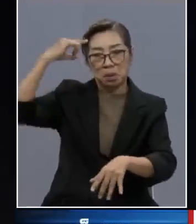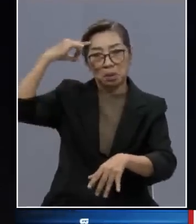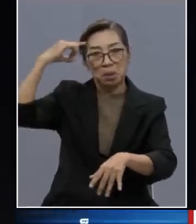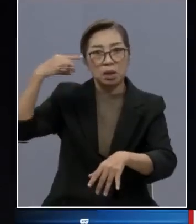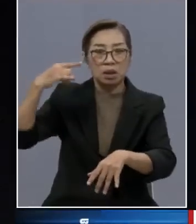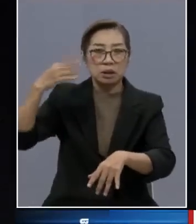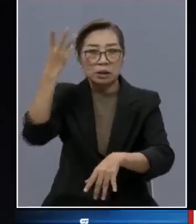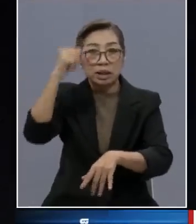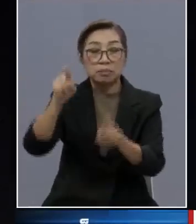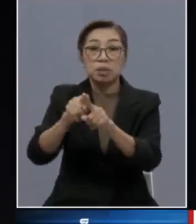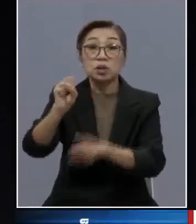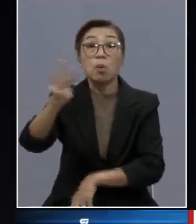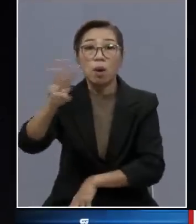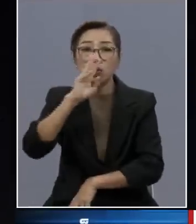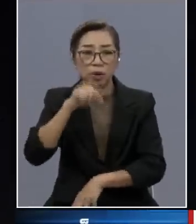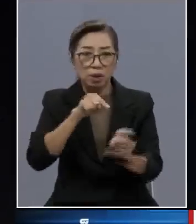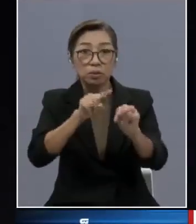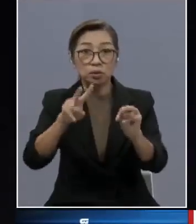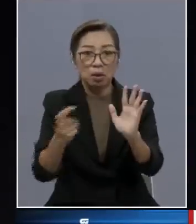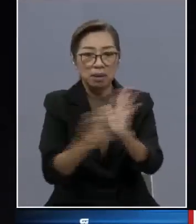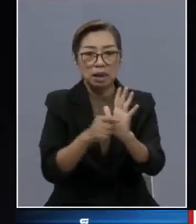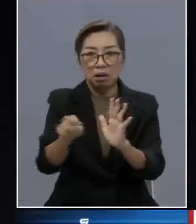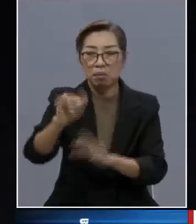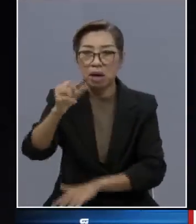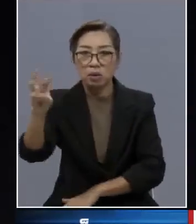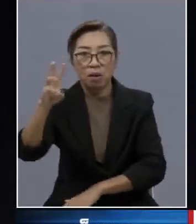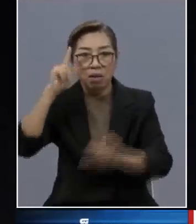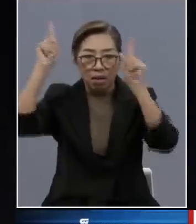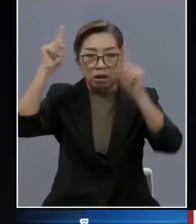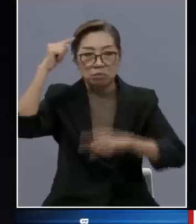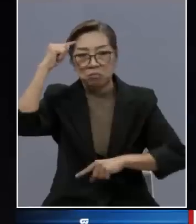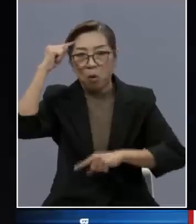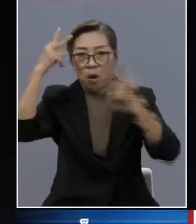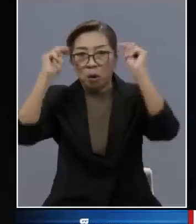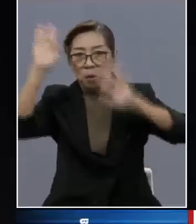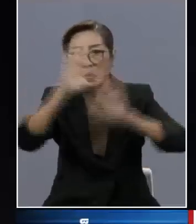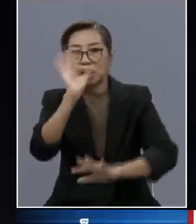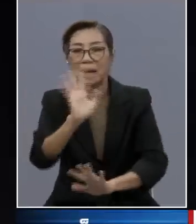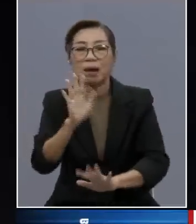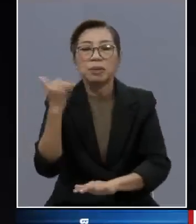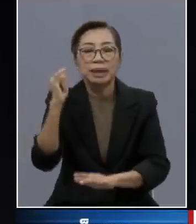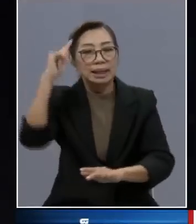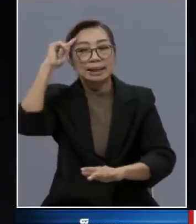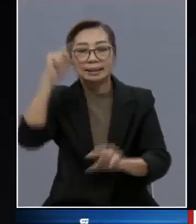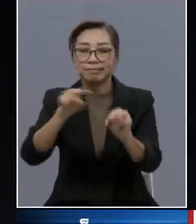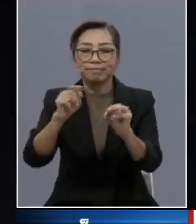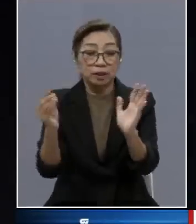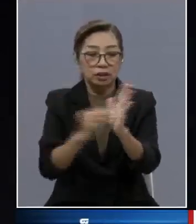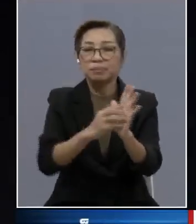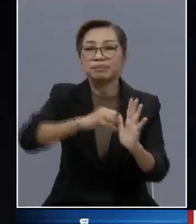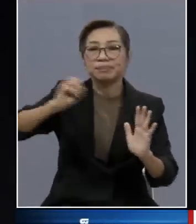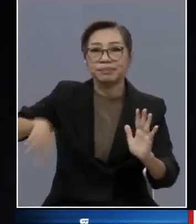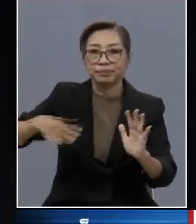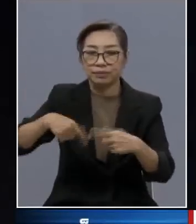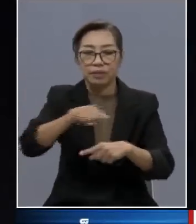าเป็นปัญหาในการเสนอชื่อของคุณพิธาเป็นนายกก็เลยเอาออกไปก่อนเนี่ยนะครับแล้วก็บอกแบบนี้ครับว่าในส่วนของเสรีรวมไทยเนี่ยทำร่างส่งให้กับทางก้าว